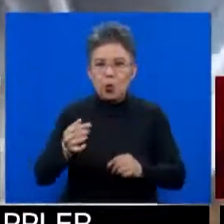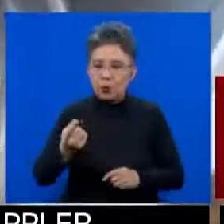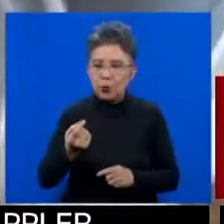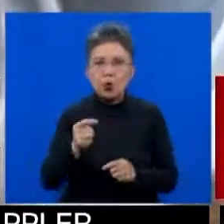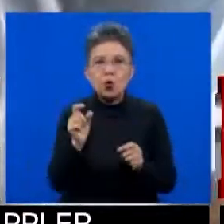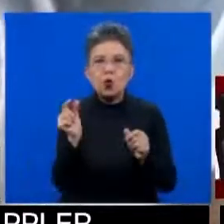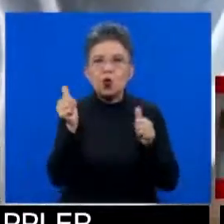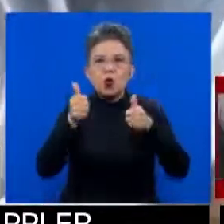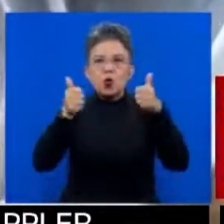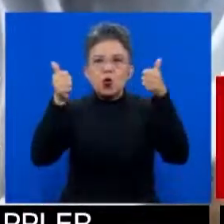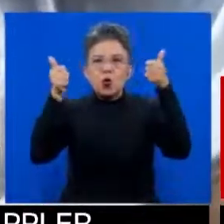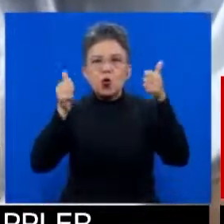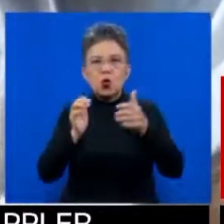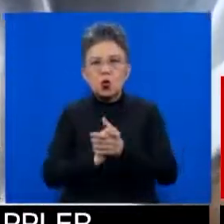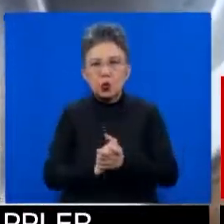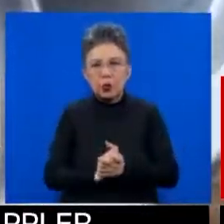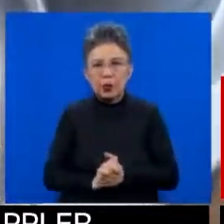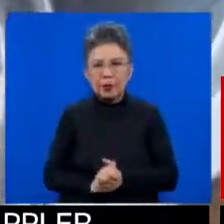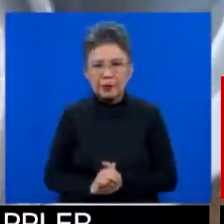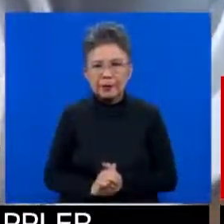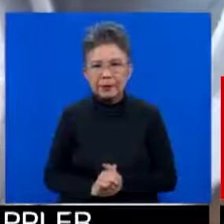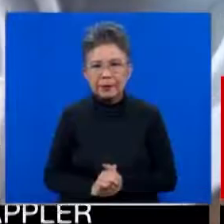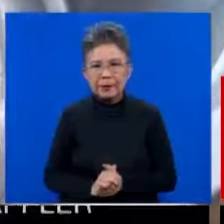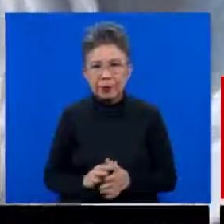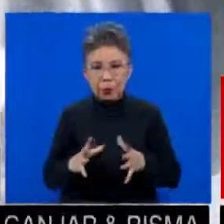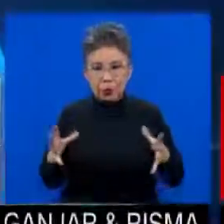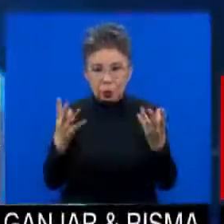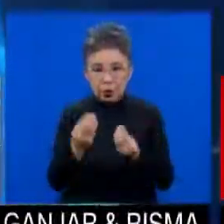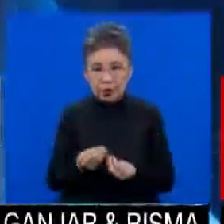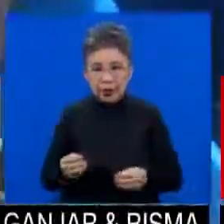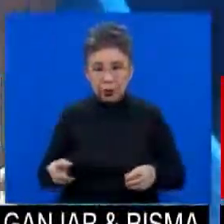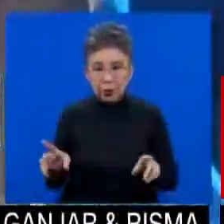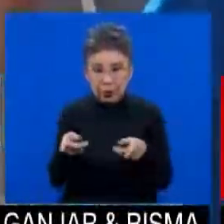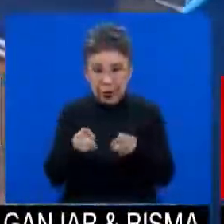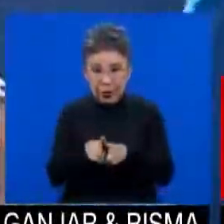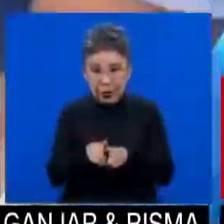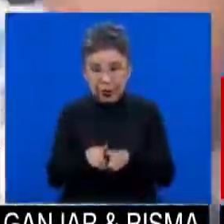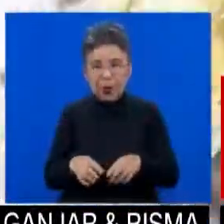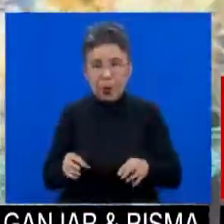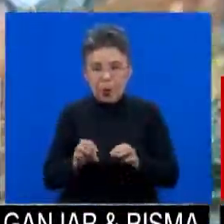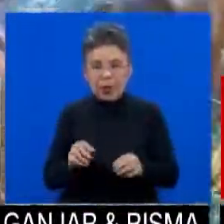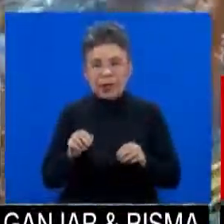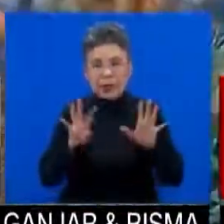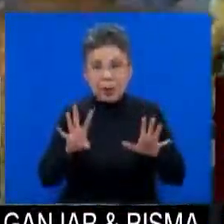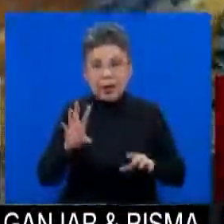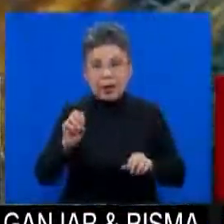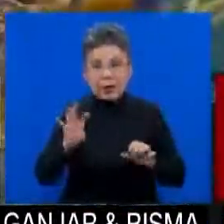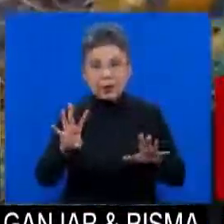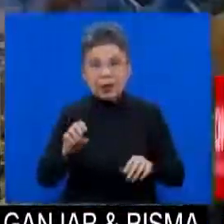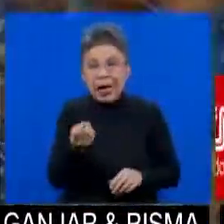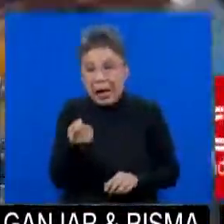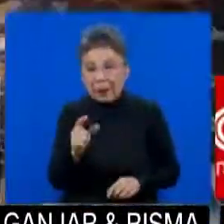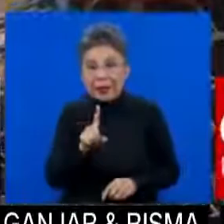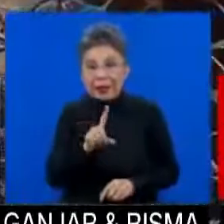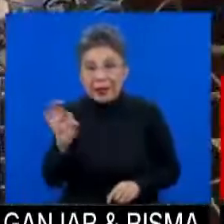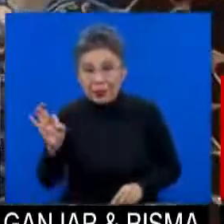Satu ekor lele betina menghasilkan 30.000 benih. Total dalam sekali perkawinan, Bejo menghasilkan 990.000 benih ikan